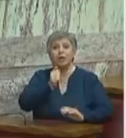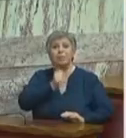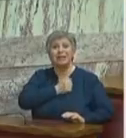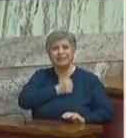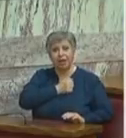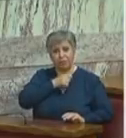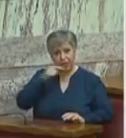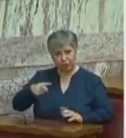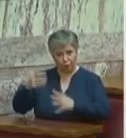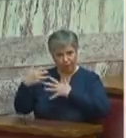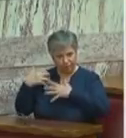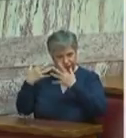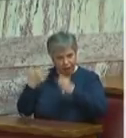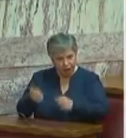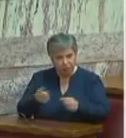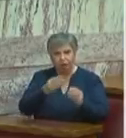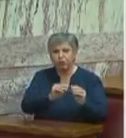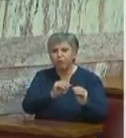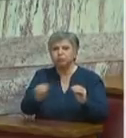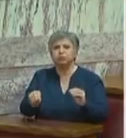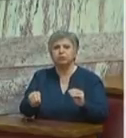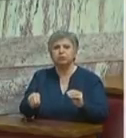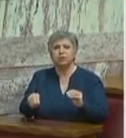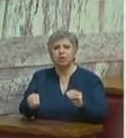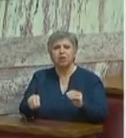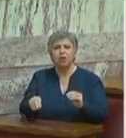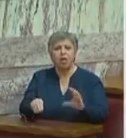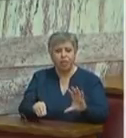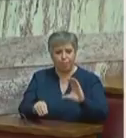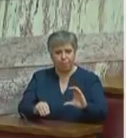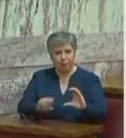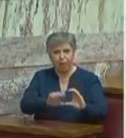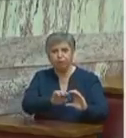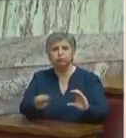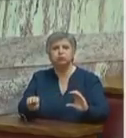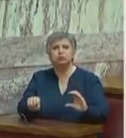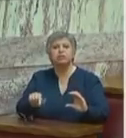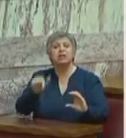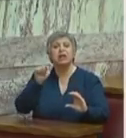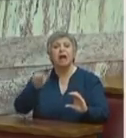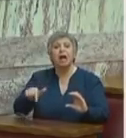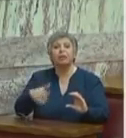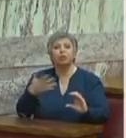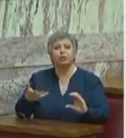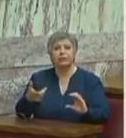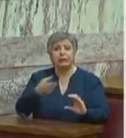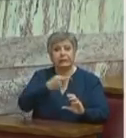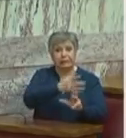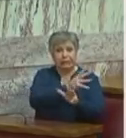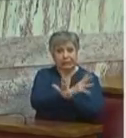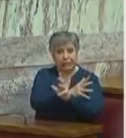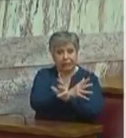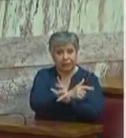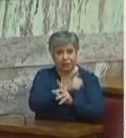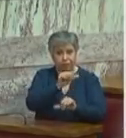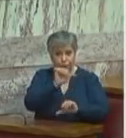και ορθώς. Για τα άλλα θεώρησε ότι έχει αρμοδιότητα η Βουλή. Θα αλλάξουν γνώμη οι εισαγγελείς? Πάρτε το